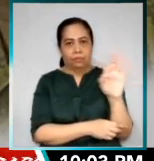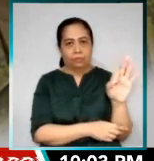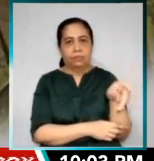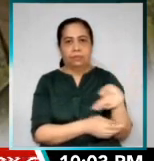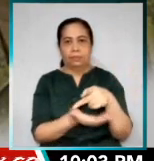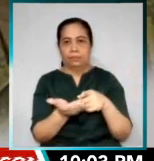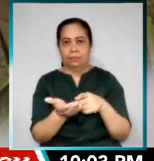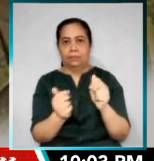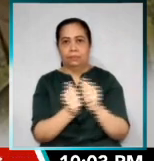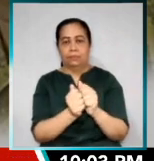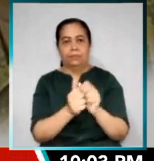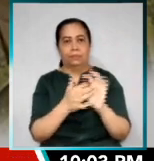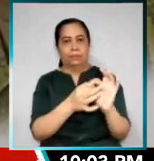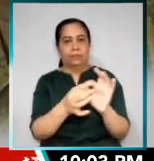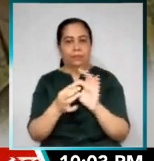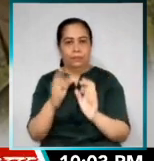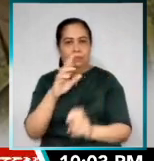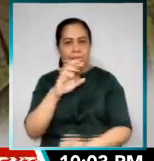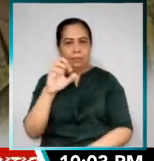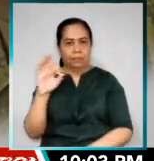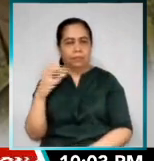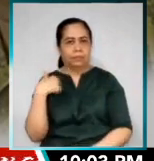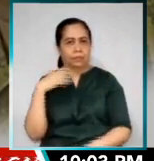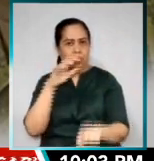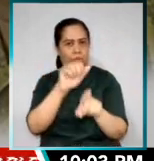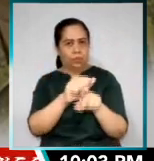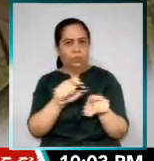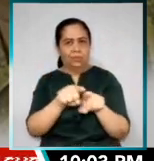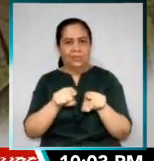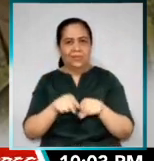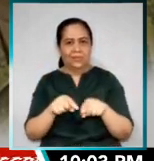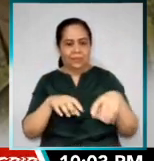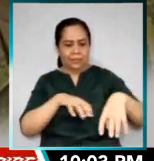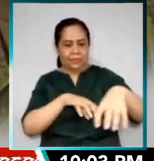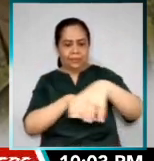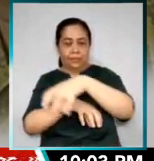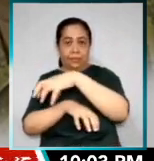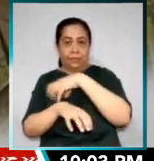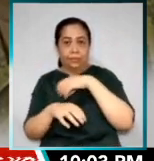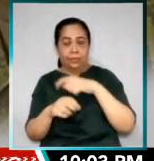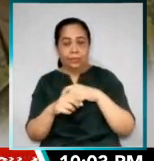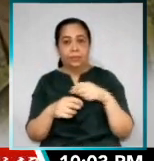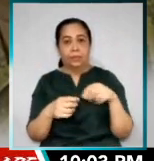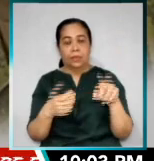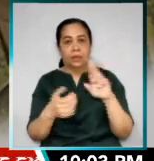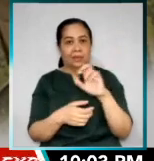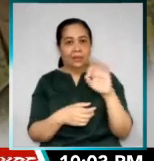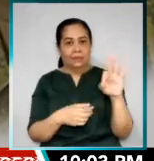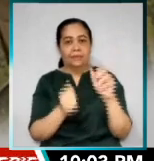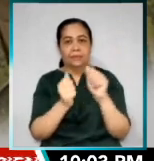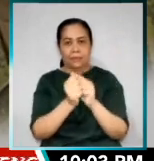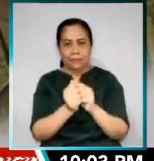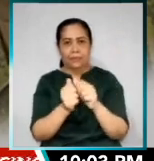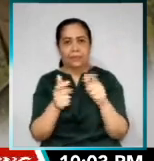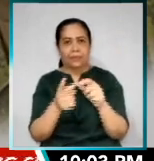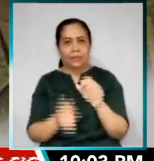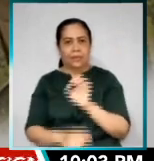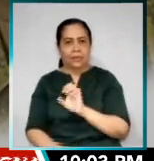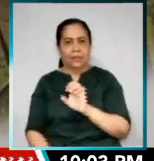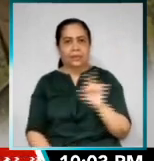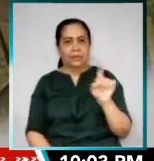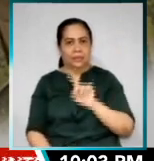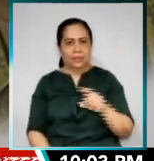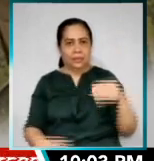reef, at meron ding nakita doon nga sa mga karating ng mga bahura. Napasok din ang Exclusive Economic